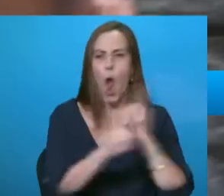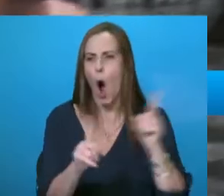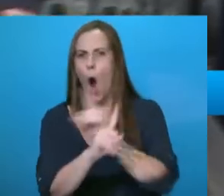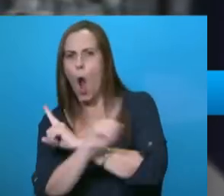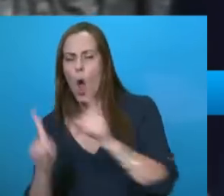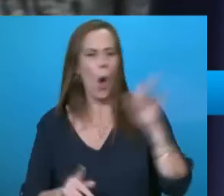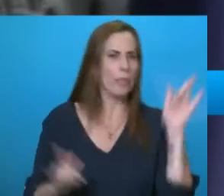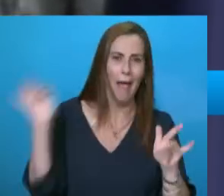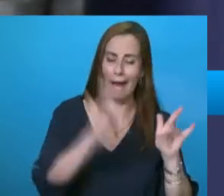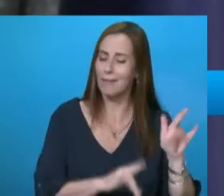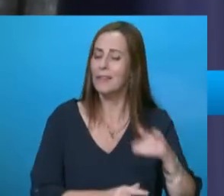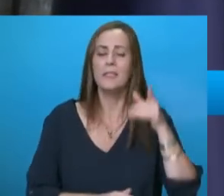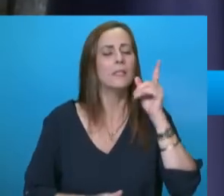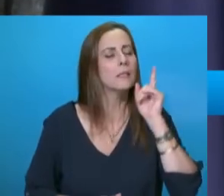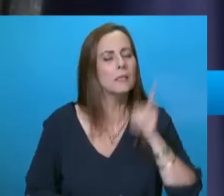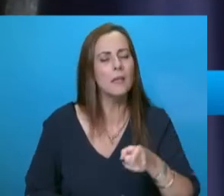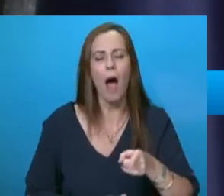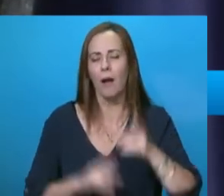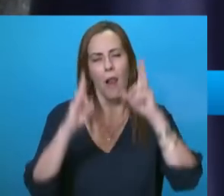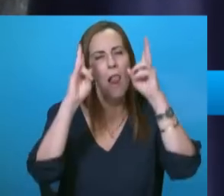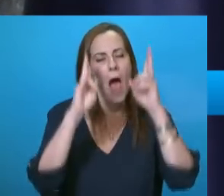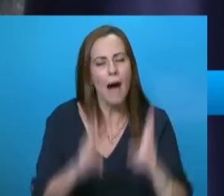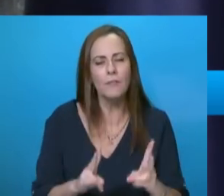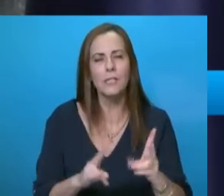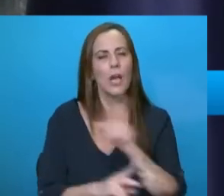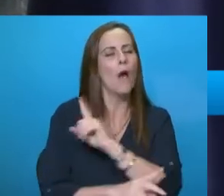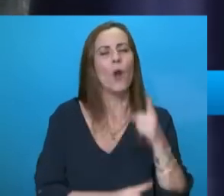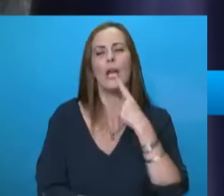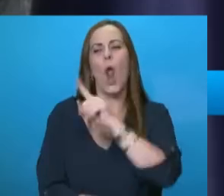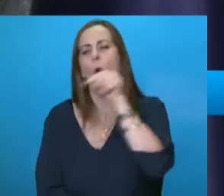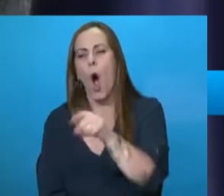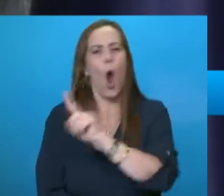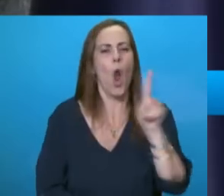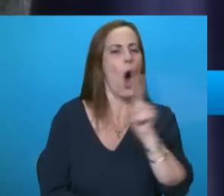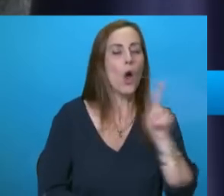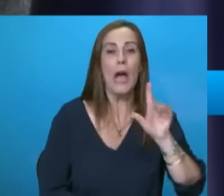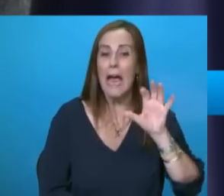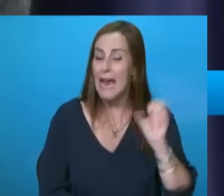והחרמות של ציבורים שלמים בחברה הישראלית,